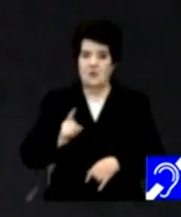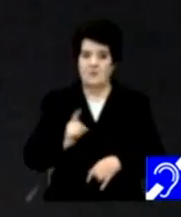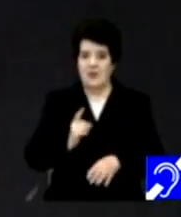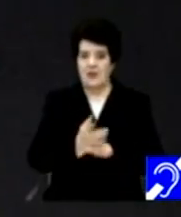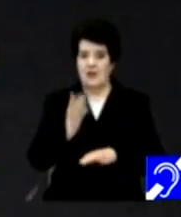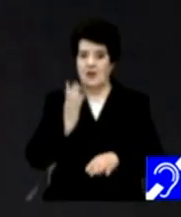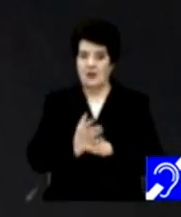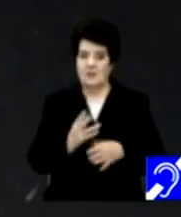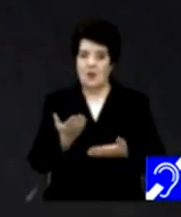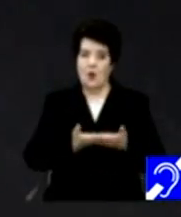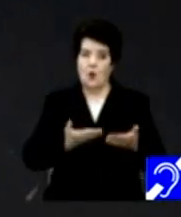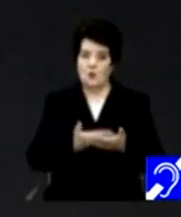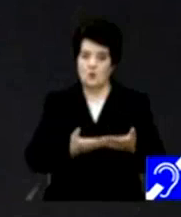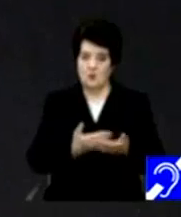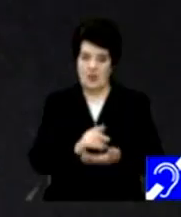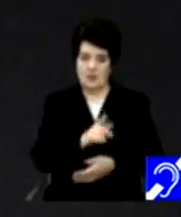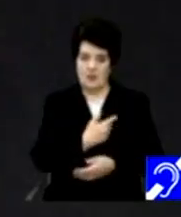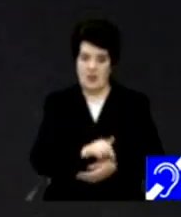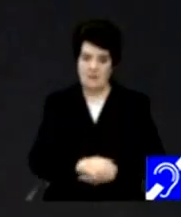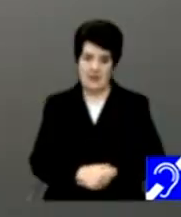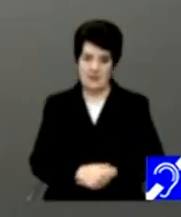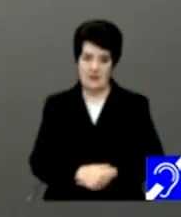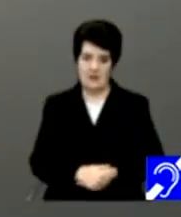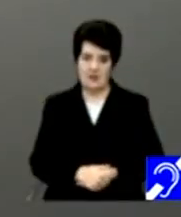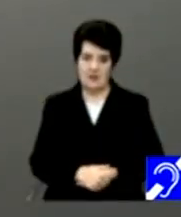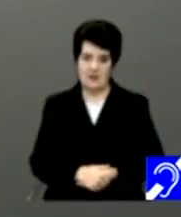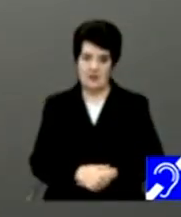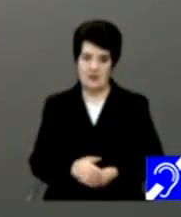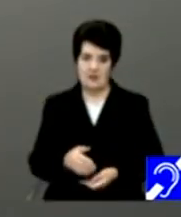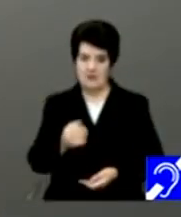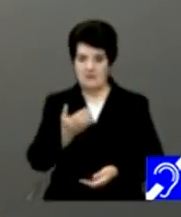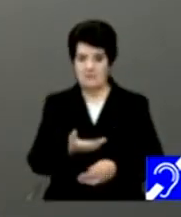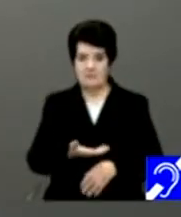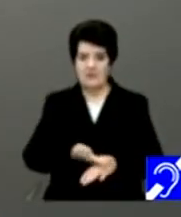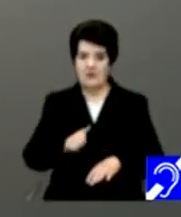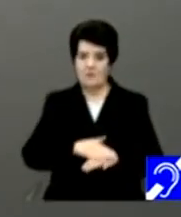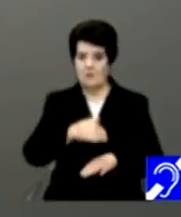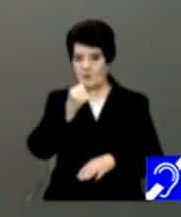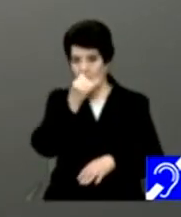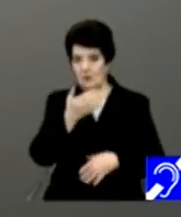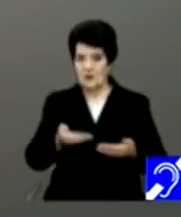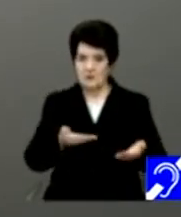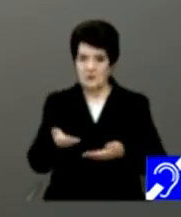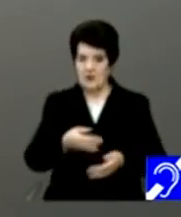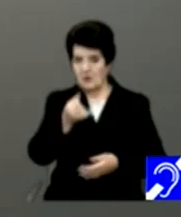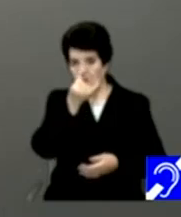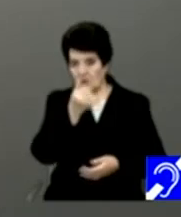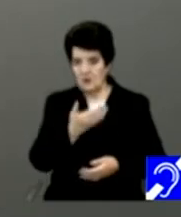rândul pentru o consultație la medic. La efort e un mânăduș. Când merg mai repede,